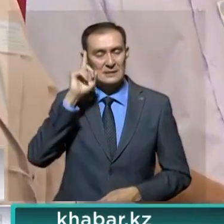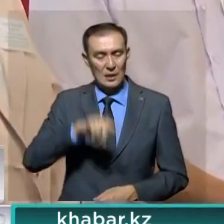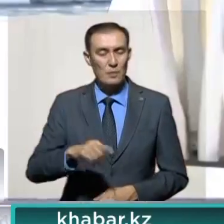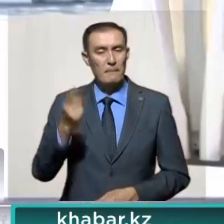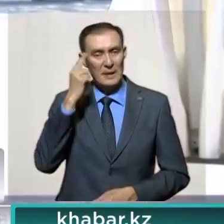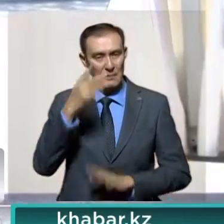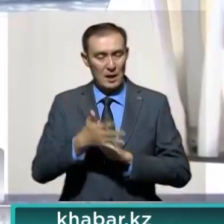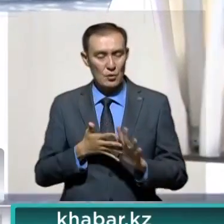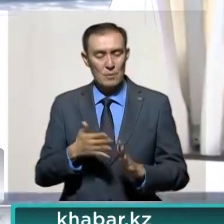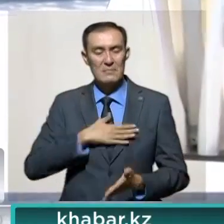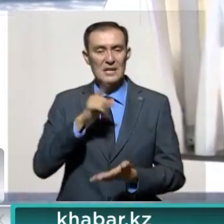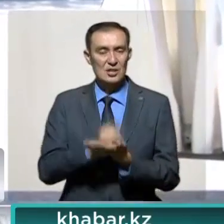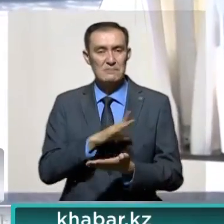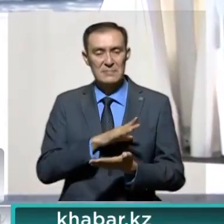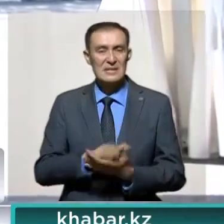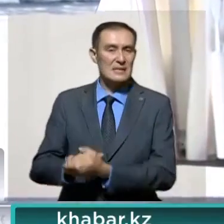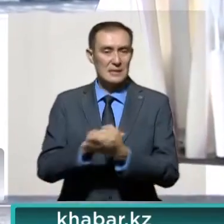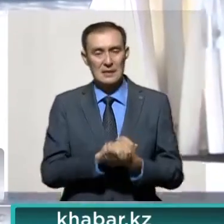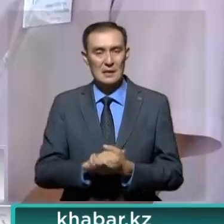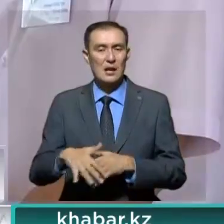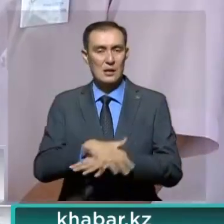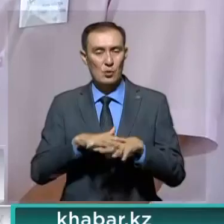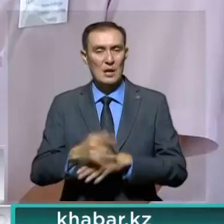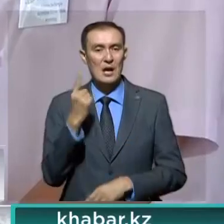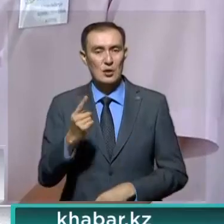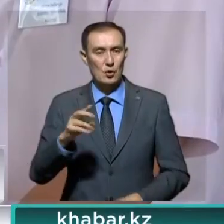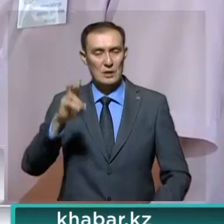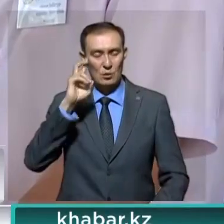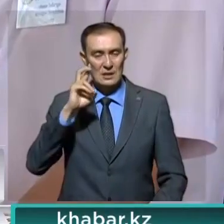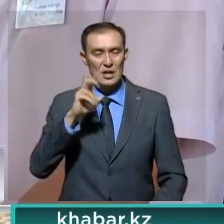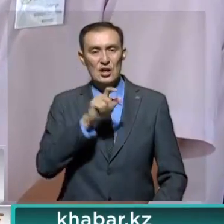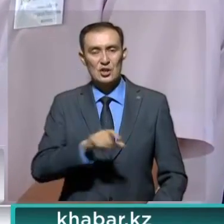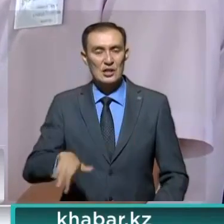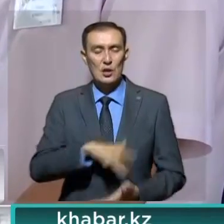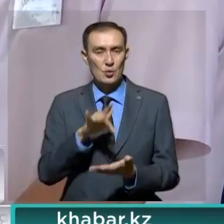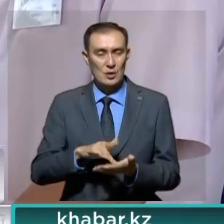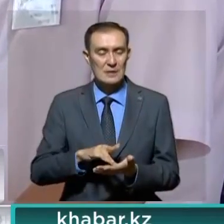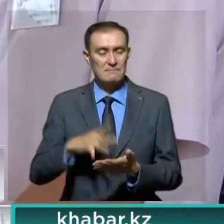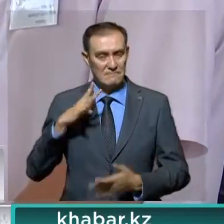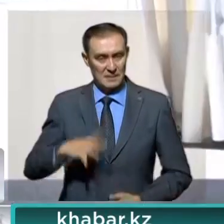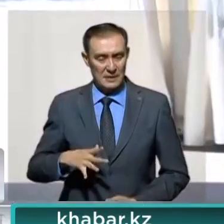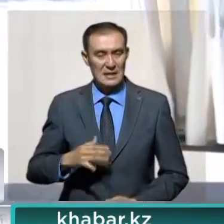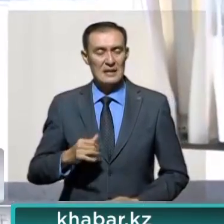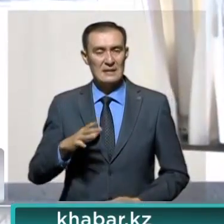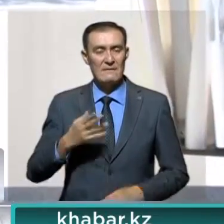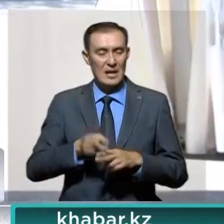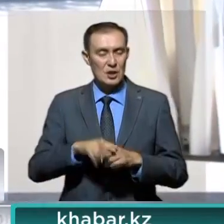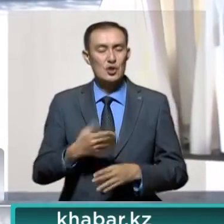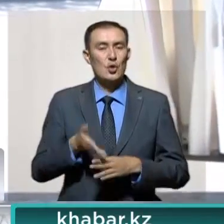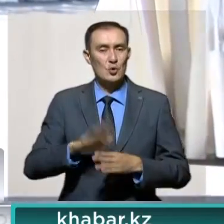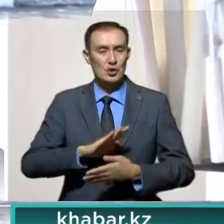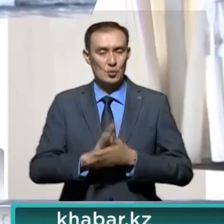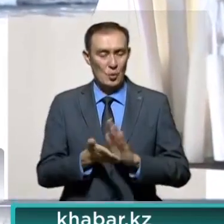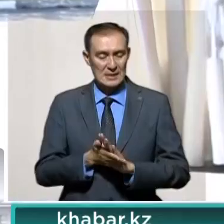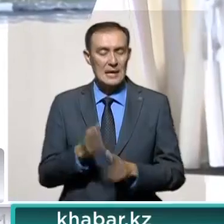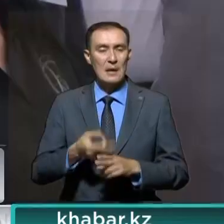понимаю. Мы должны быть едины, как один народ, одна страна. Жители города проявили терпение и выстояли в этой сложной